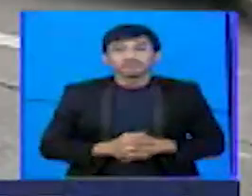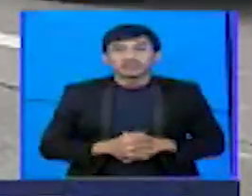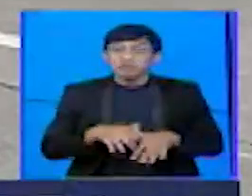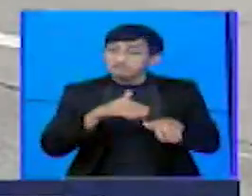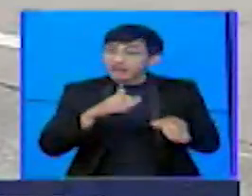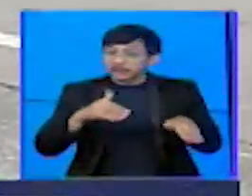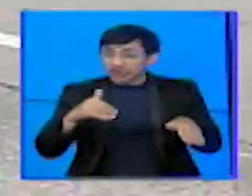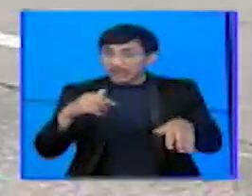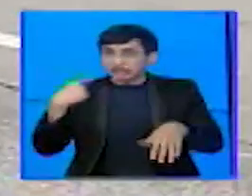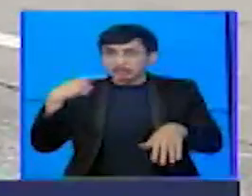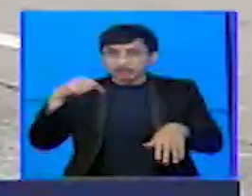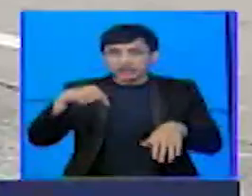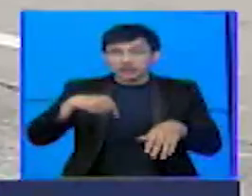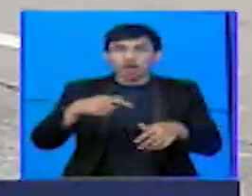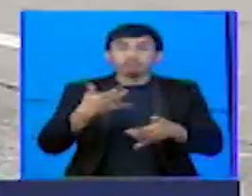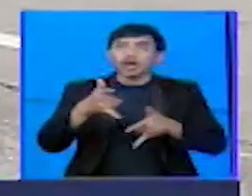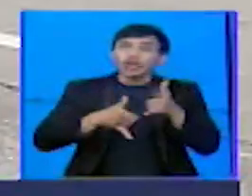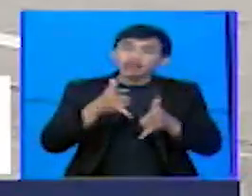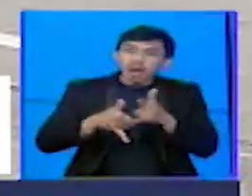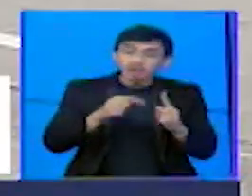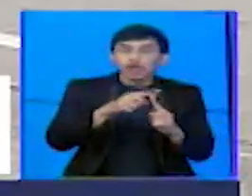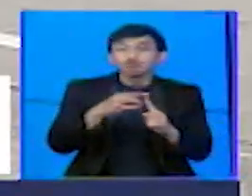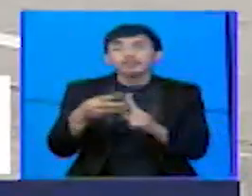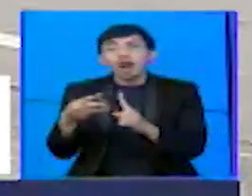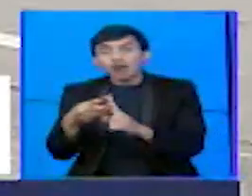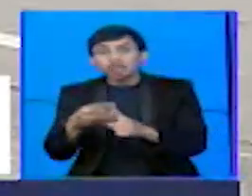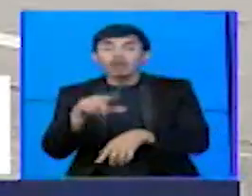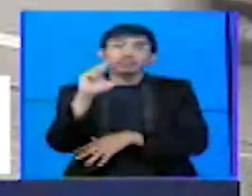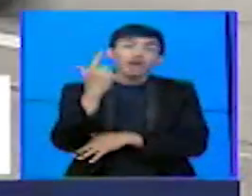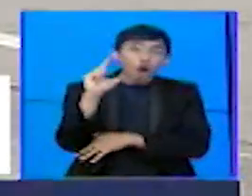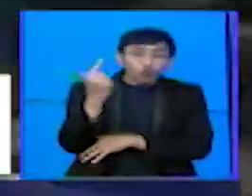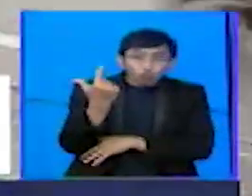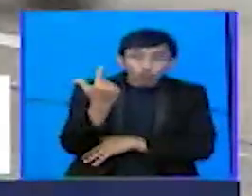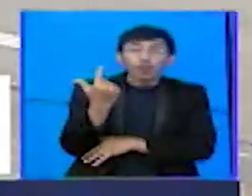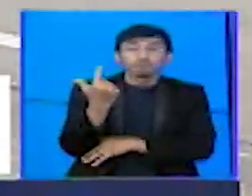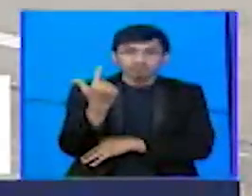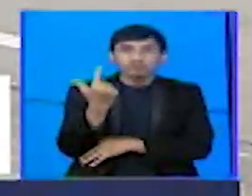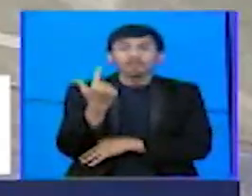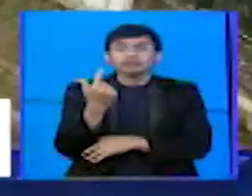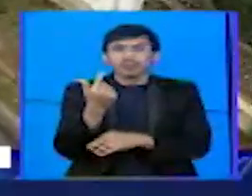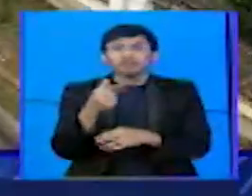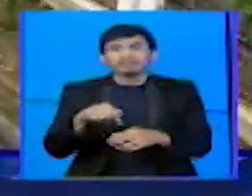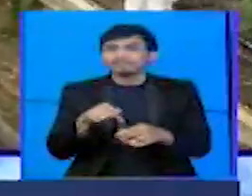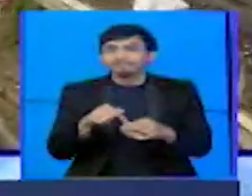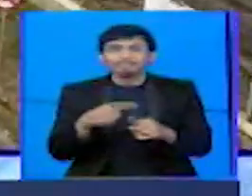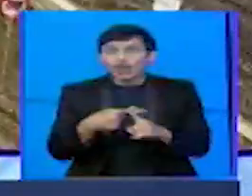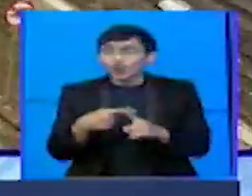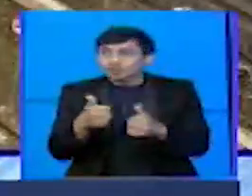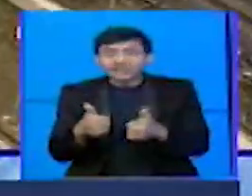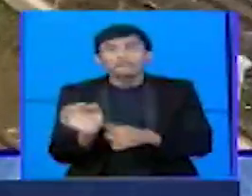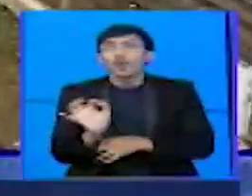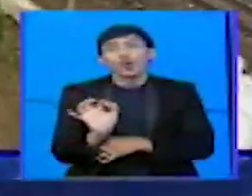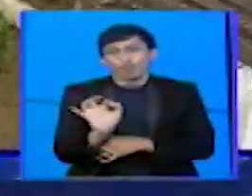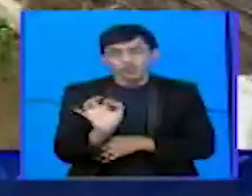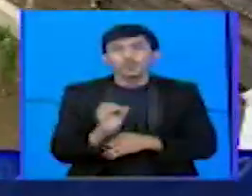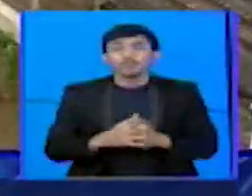perlintasan kereta api Tanjung Barat maupun Lenteng Agung hingga dengan saat ini memang belum dapat diukur Seberapa jauh efektifnya kedua jalan layang